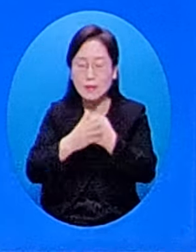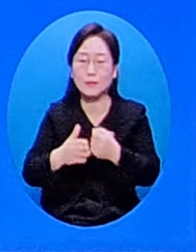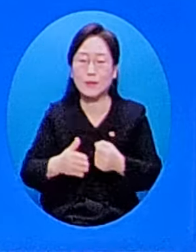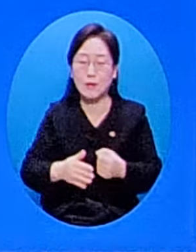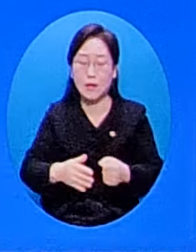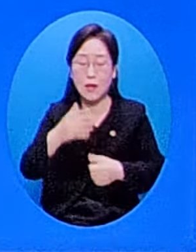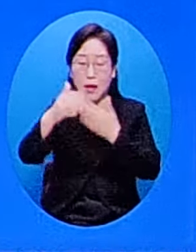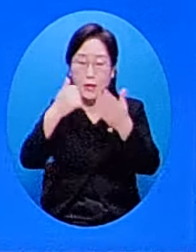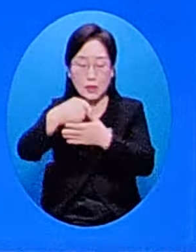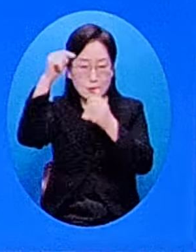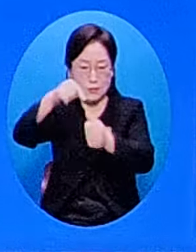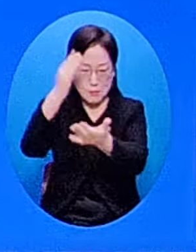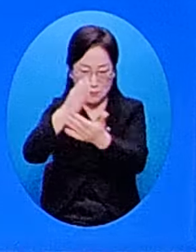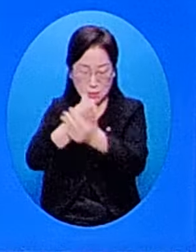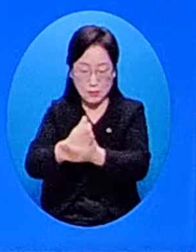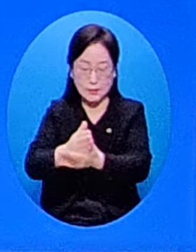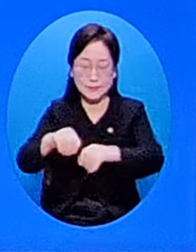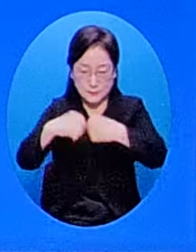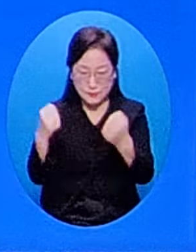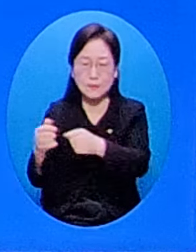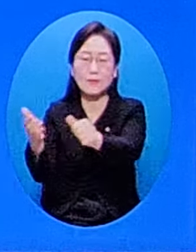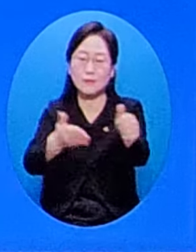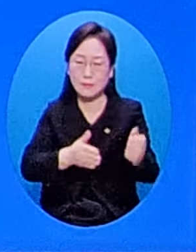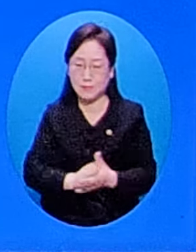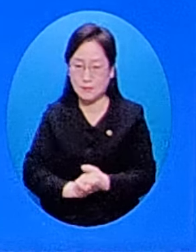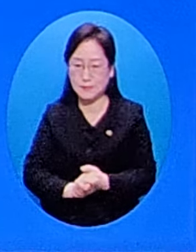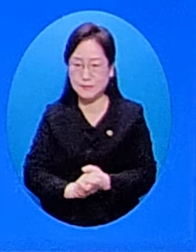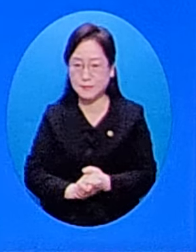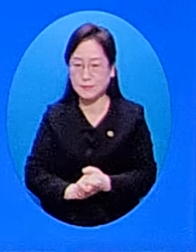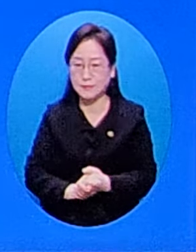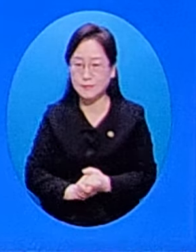하지 말라고 하는 것을 하지 말아야 되는 것입니다.